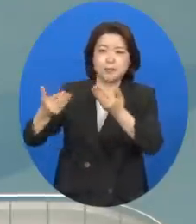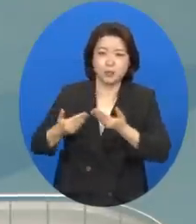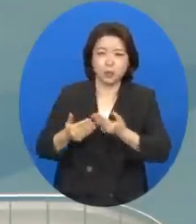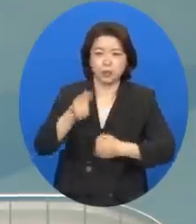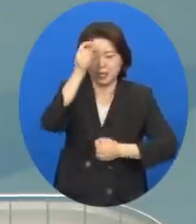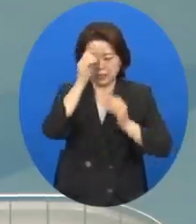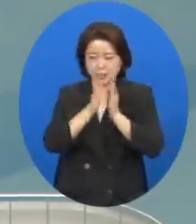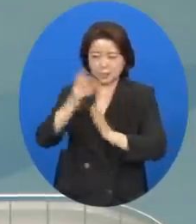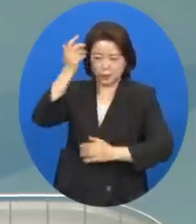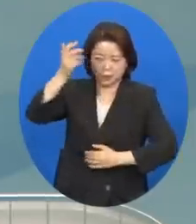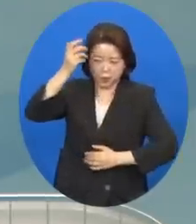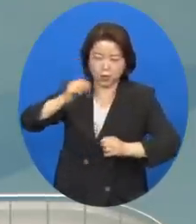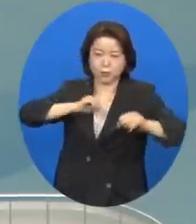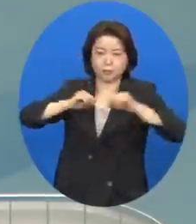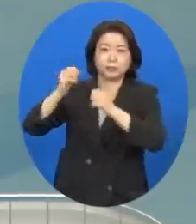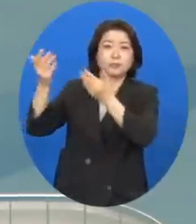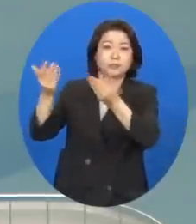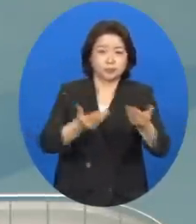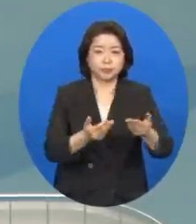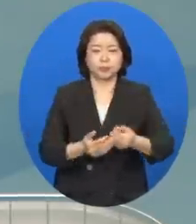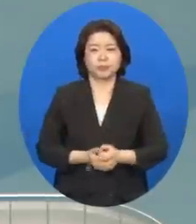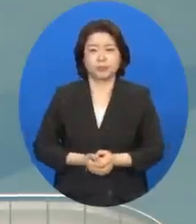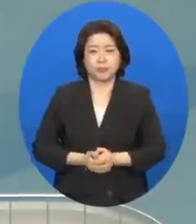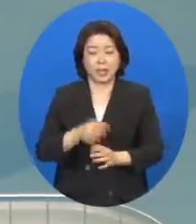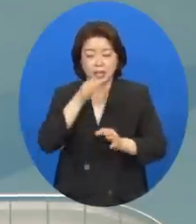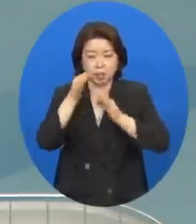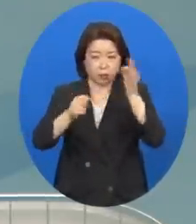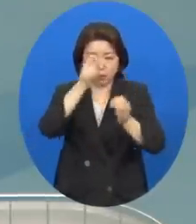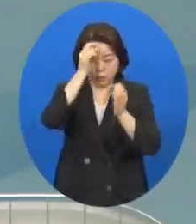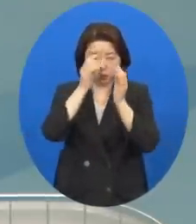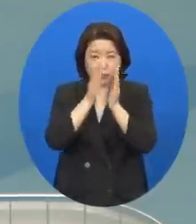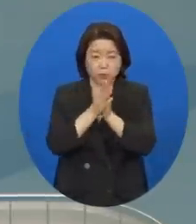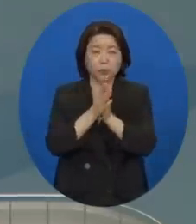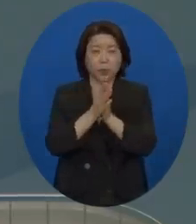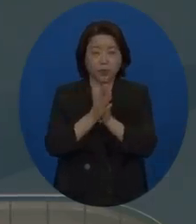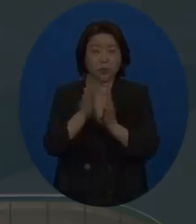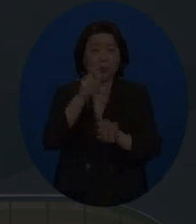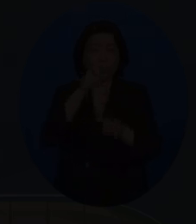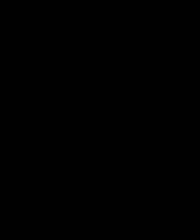기도의 영으로 역사해 주소서. 우리 통성으로 기도하고 성찬을 받겠습니다.